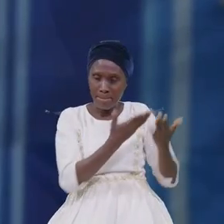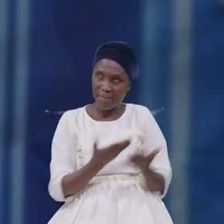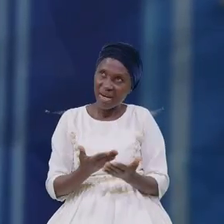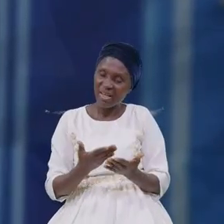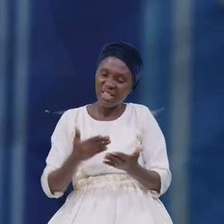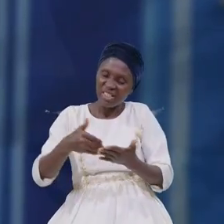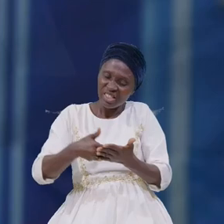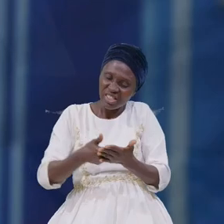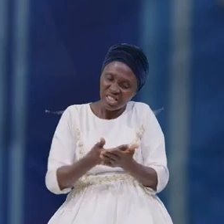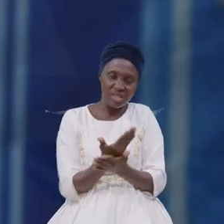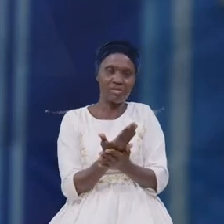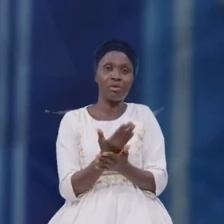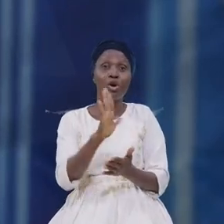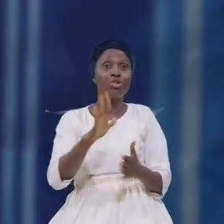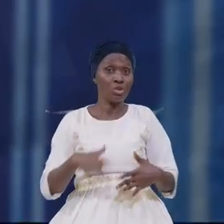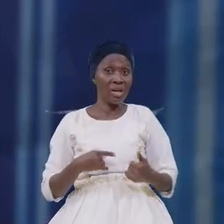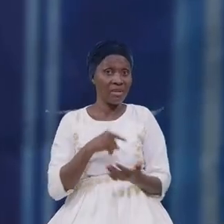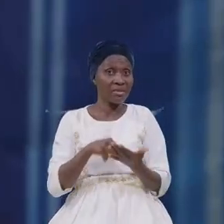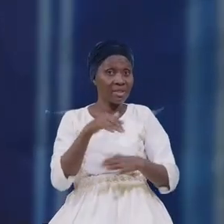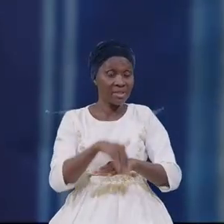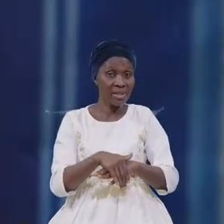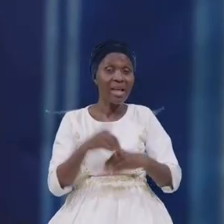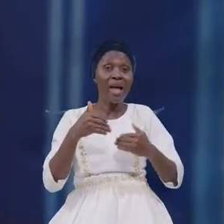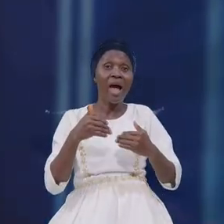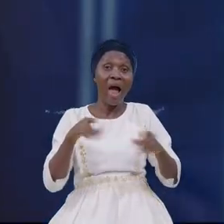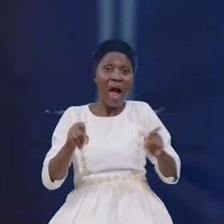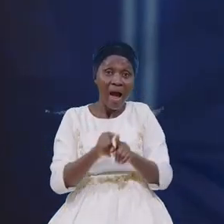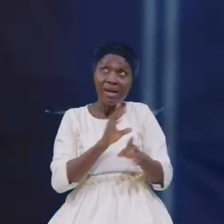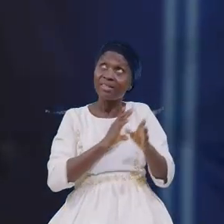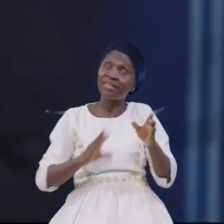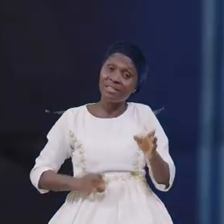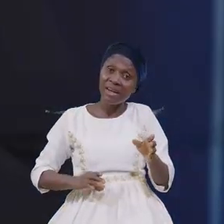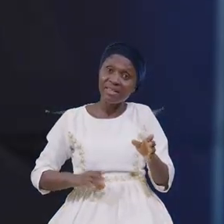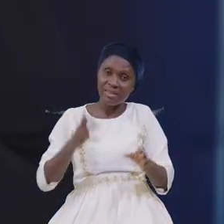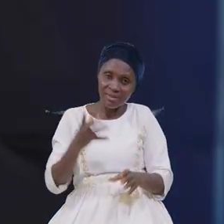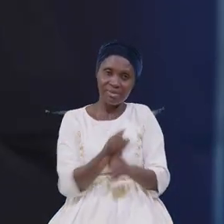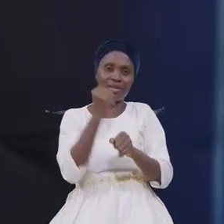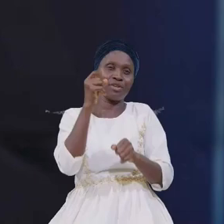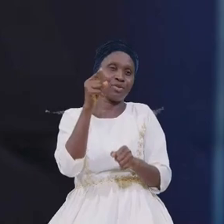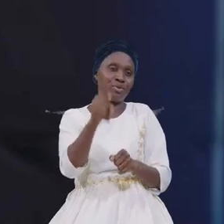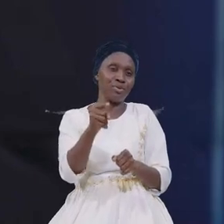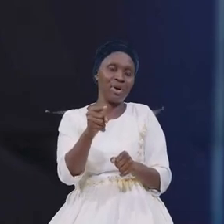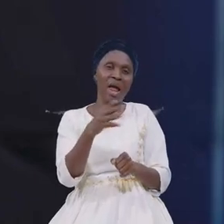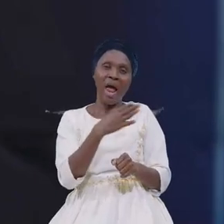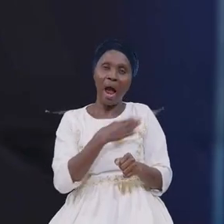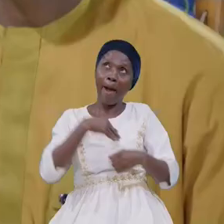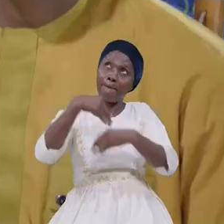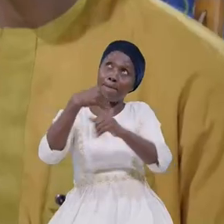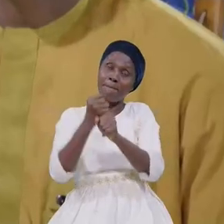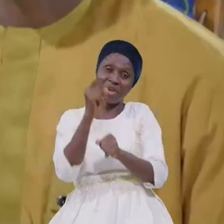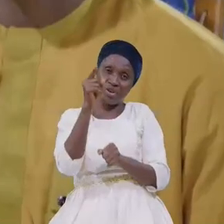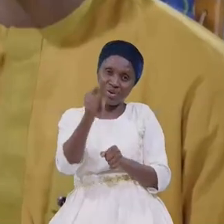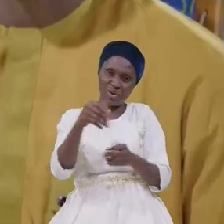le neuf flambant, ce soir. Et comme Christ vous prend, il fera de vous une personne